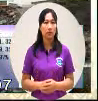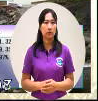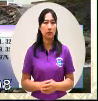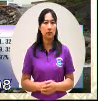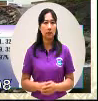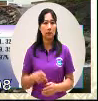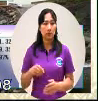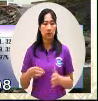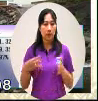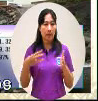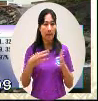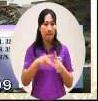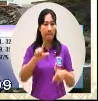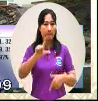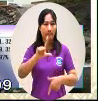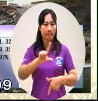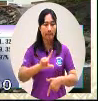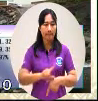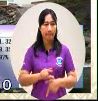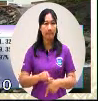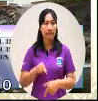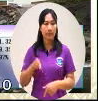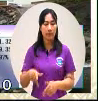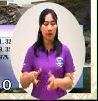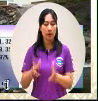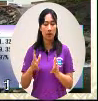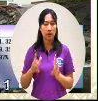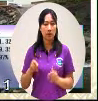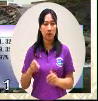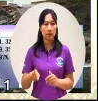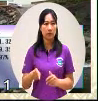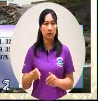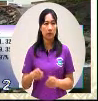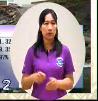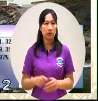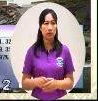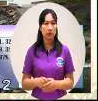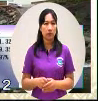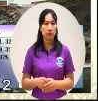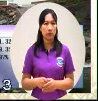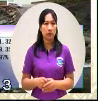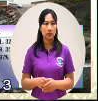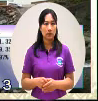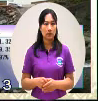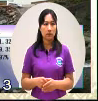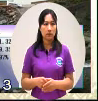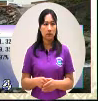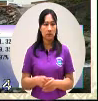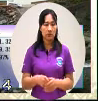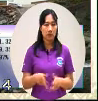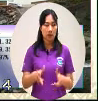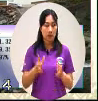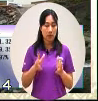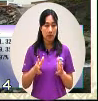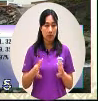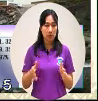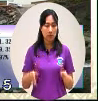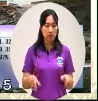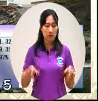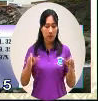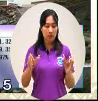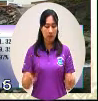的这个溪根桥梁都已经安装好了这个是让各